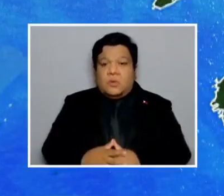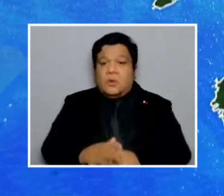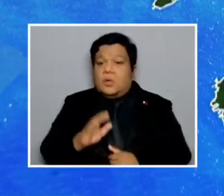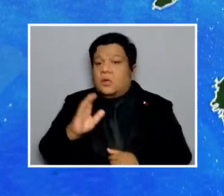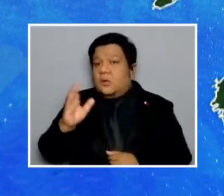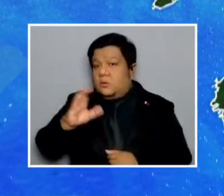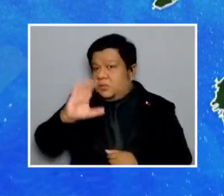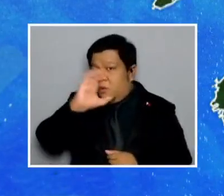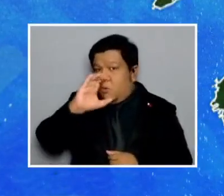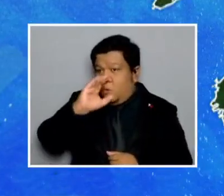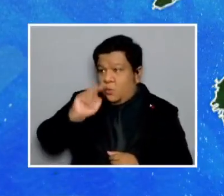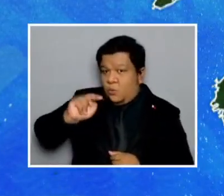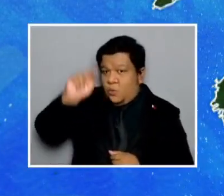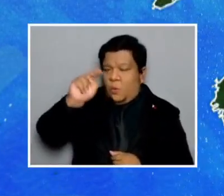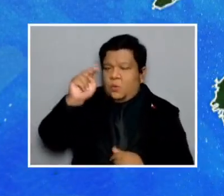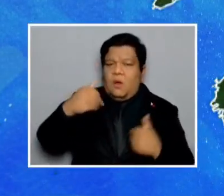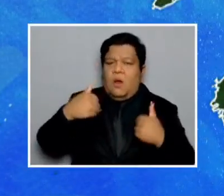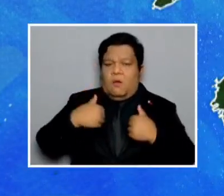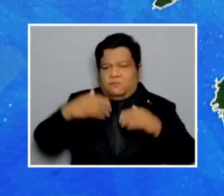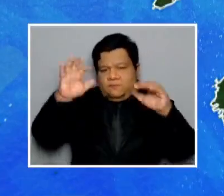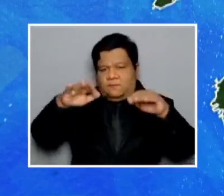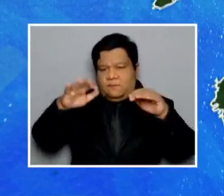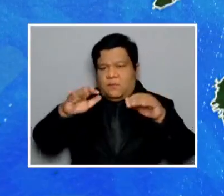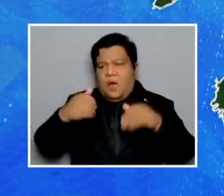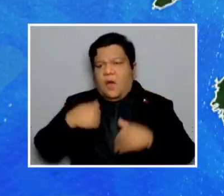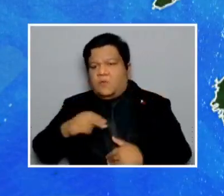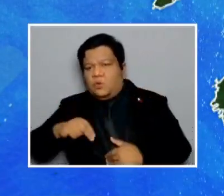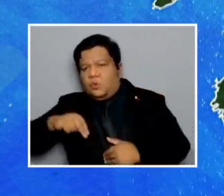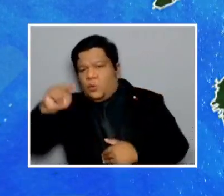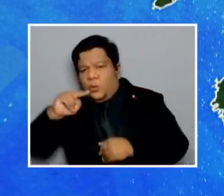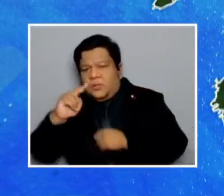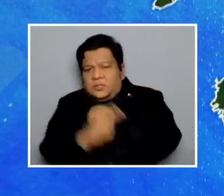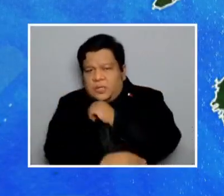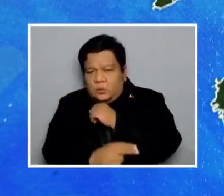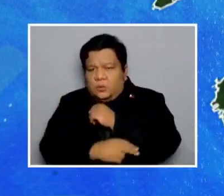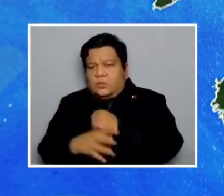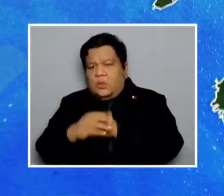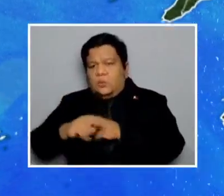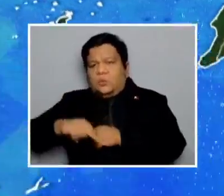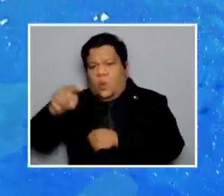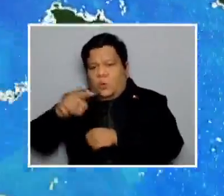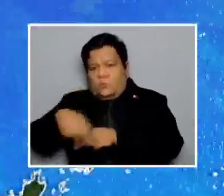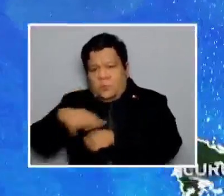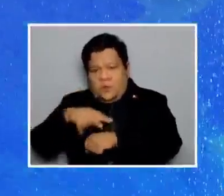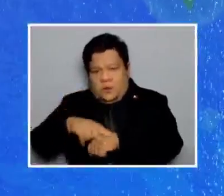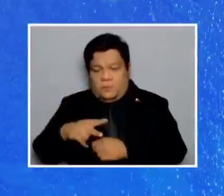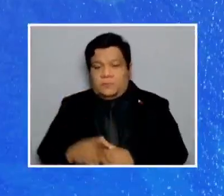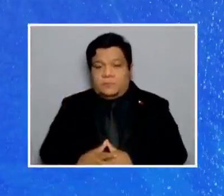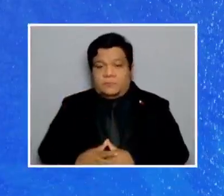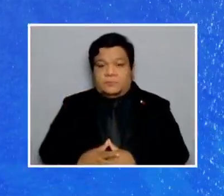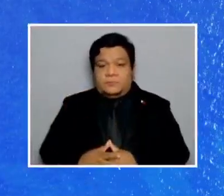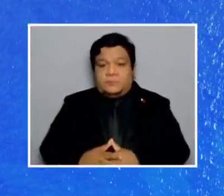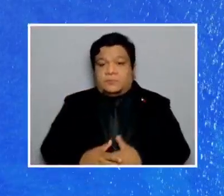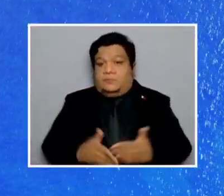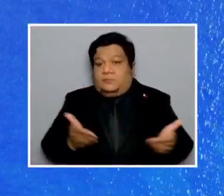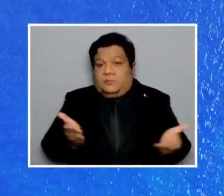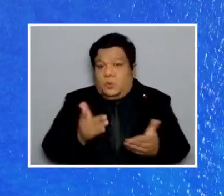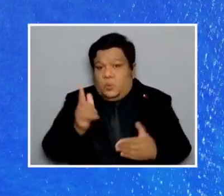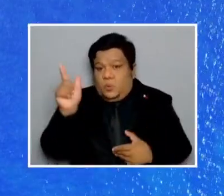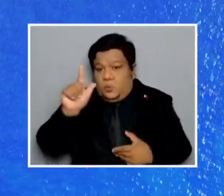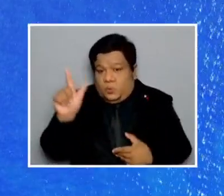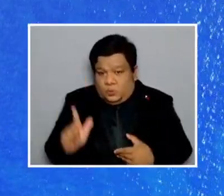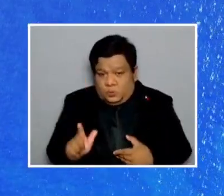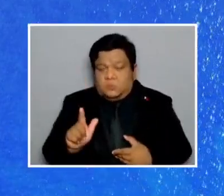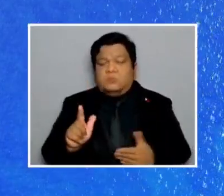at magdadala rin ng pag-ulan sa Northern Negros at Northern Panay. Mababa naman ang tsansa ng ulan sa umaga hanggang hapon dito po